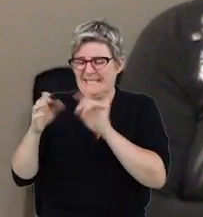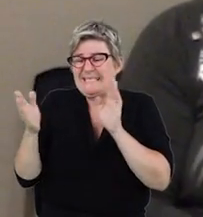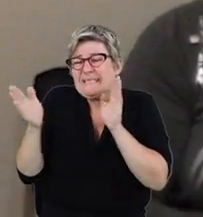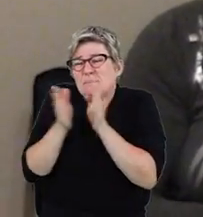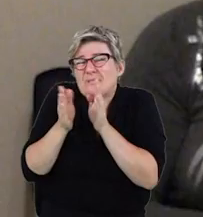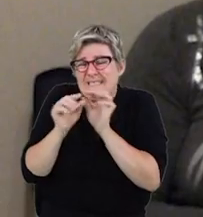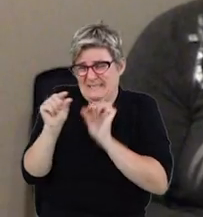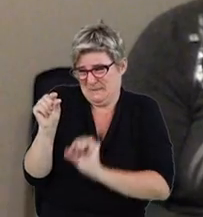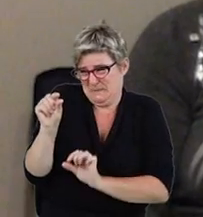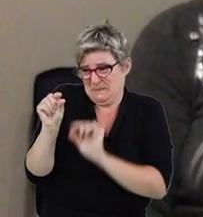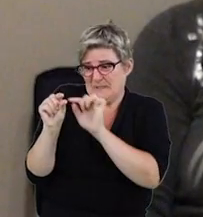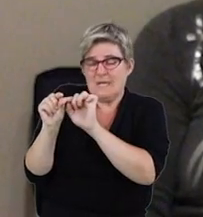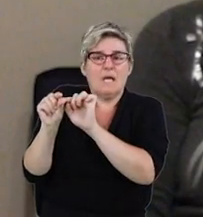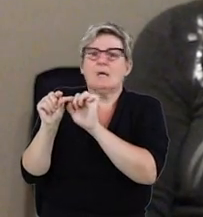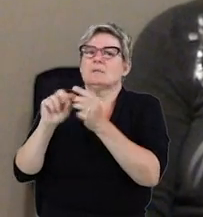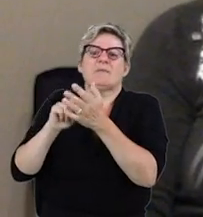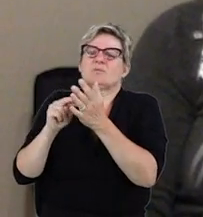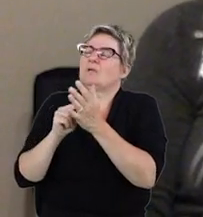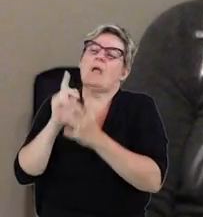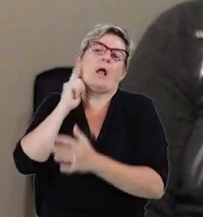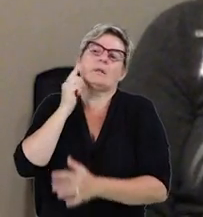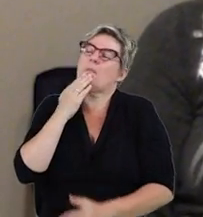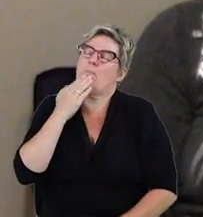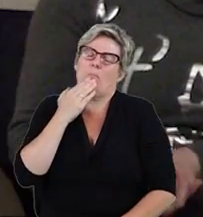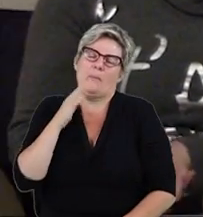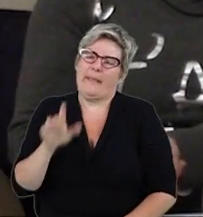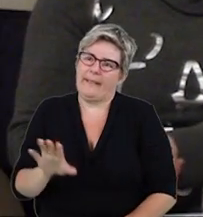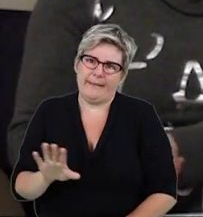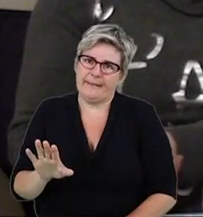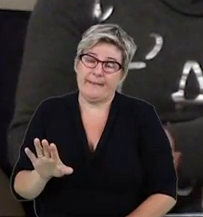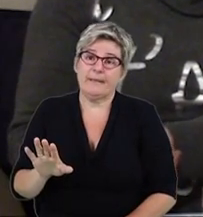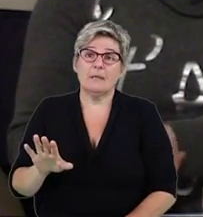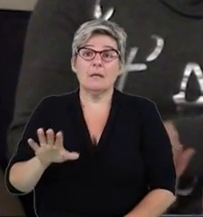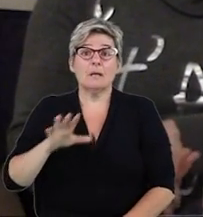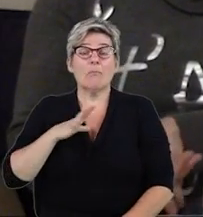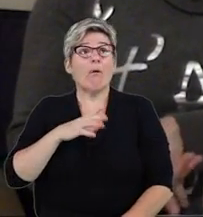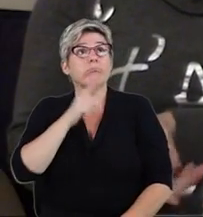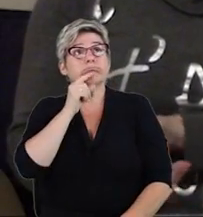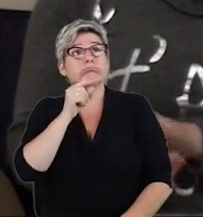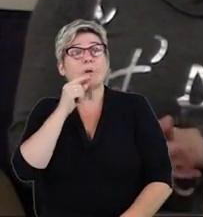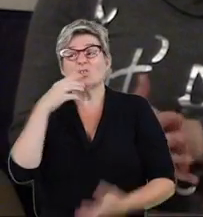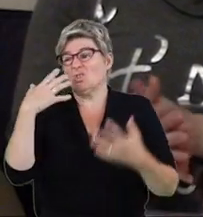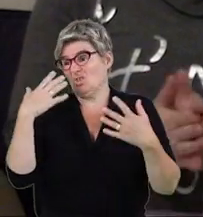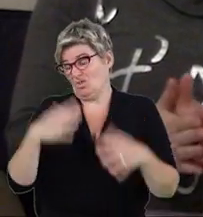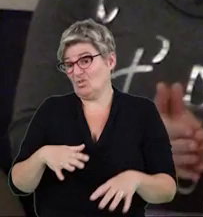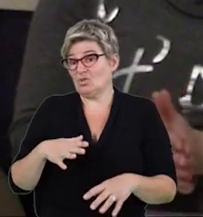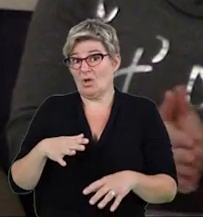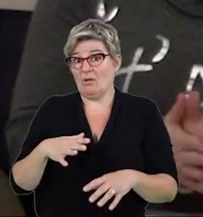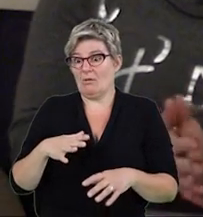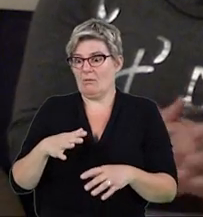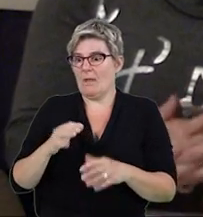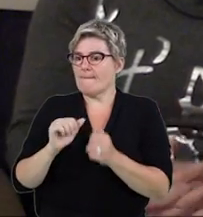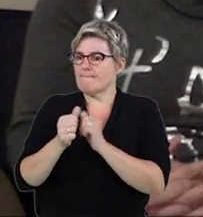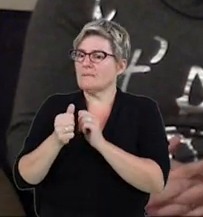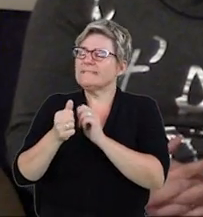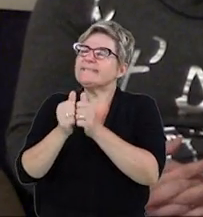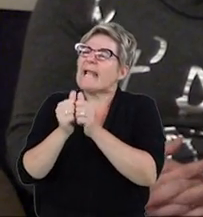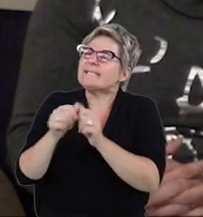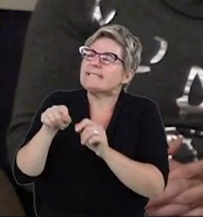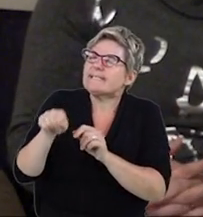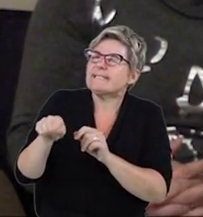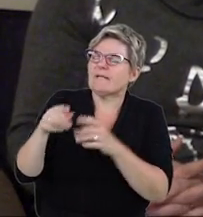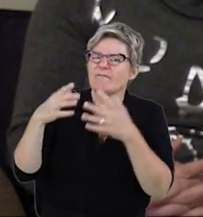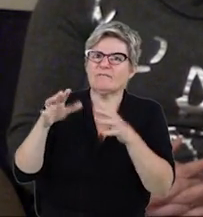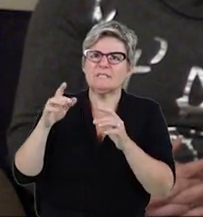donc on savait que tu n'entendais pas bien à ce moment-là. Dès l'âge que tu as été capable de passer des